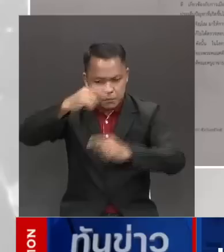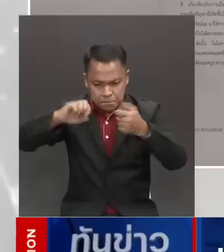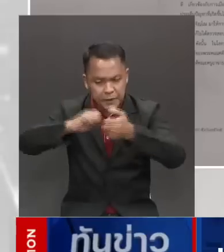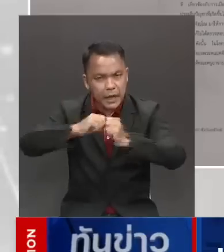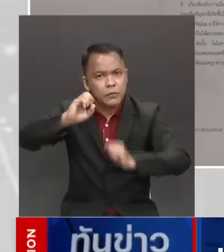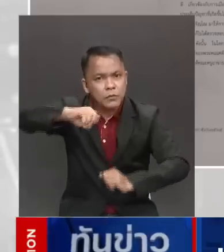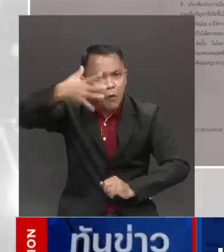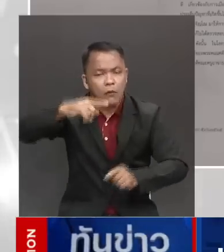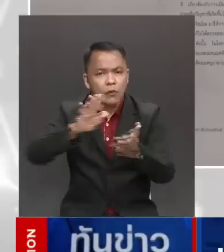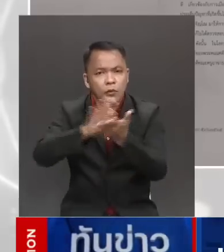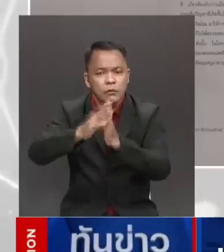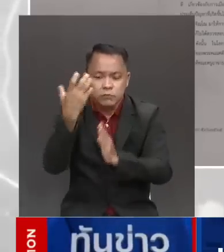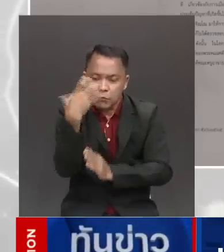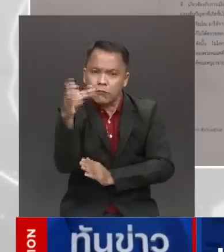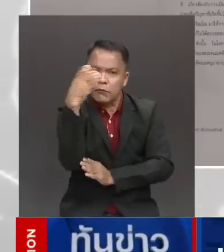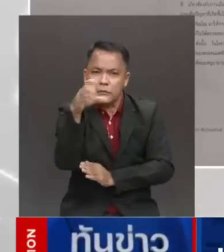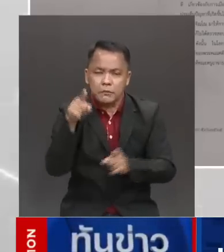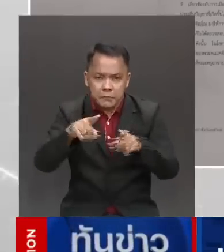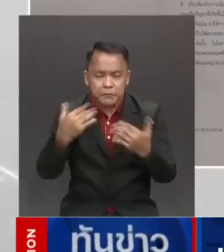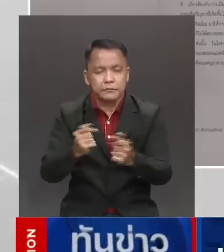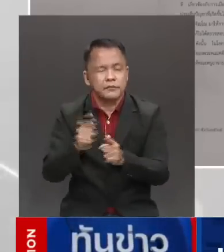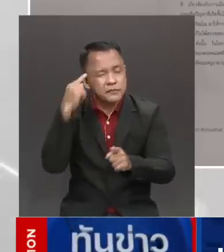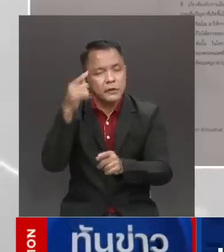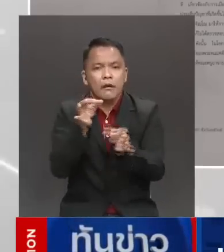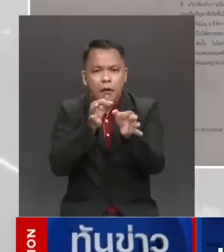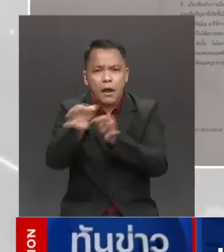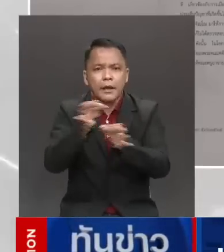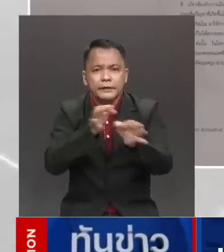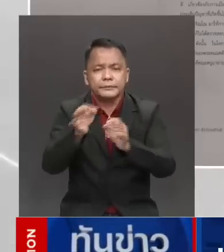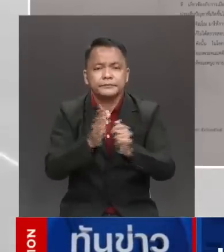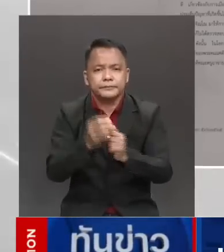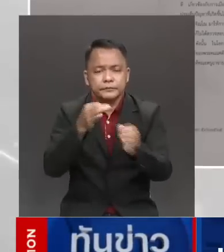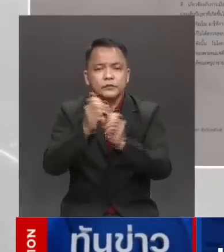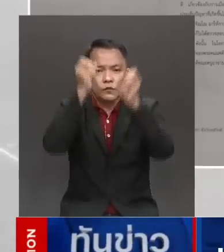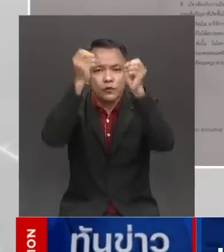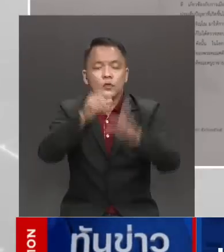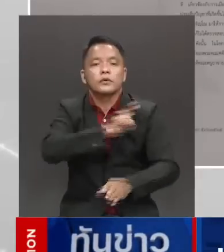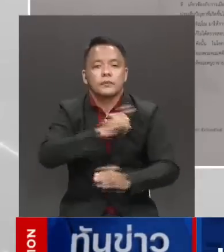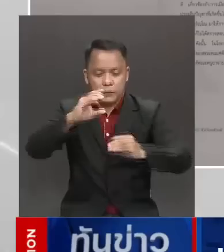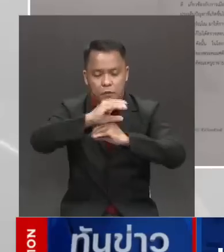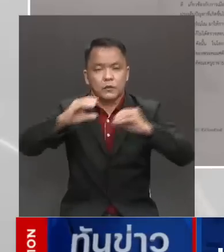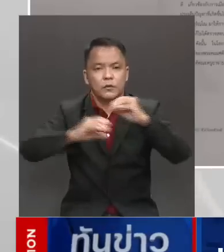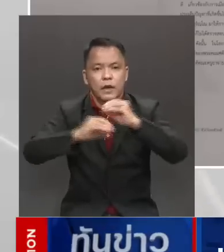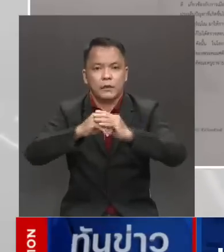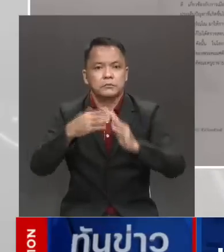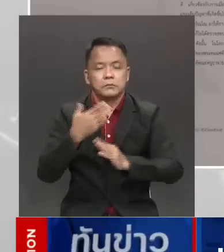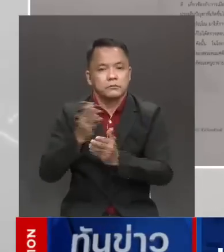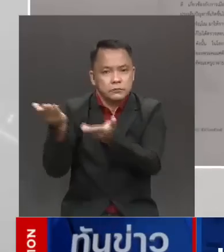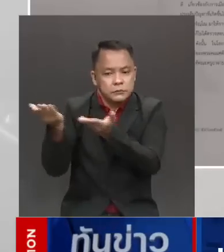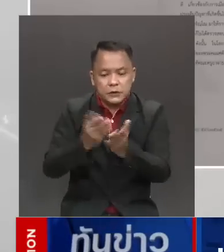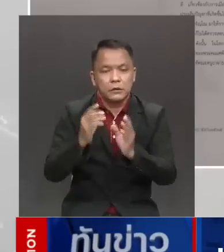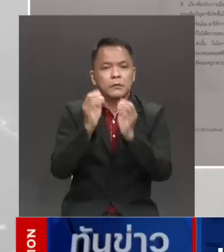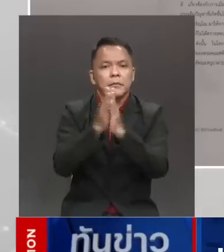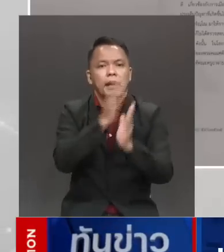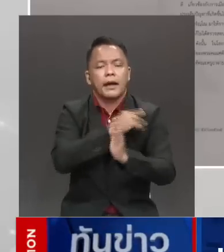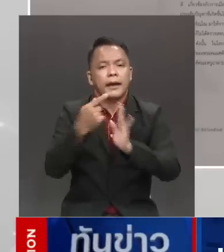หลังจากที่เพจของโรงเรียนเนี่ยแชร์กันขึ้นมาแล้วก็มีการชี้แจงว่าครูผู้รับผิดชอบโครงการนี้ก็ไม่ได้นิมนต์พระเคมา